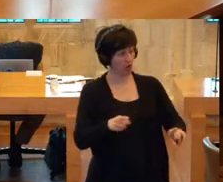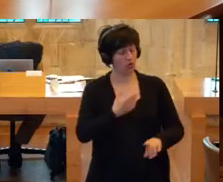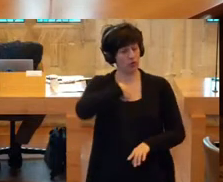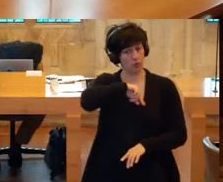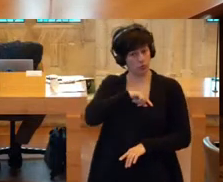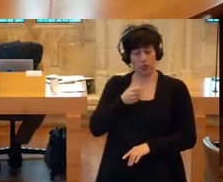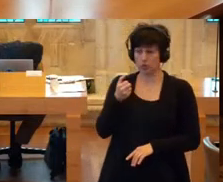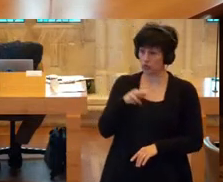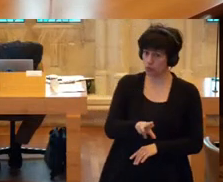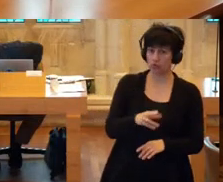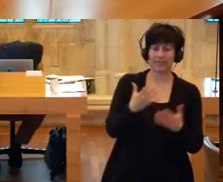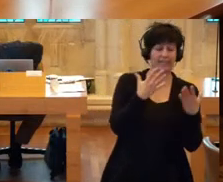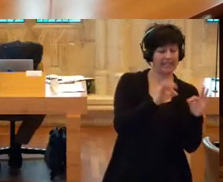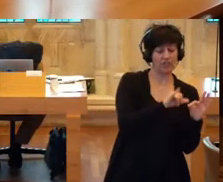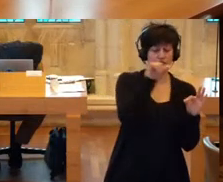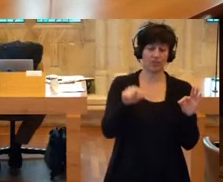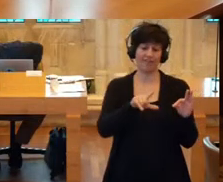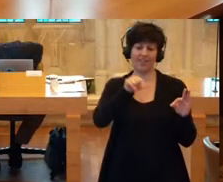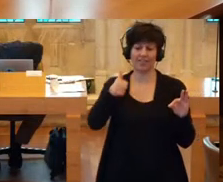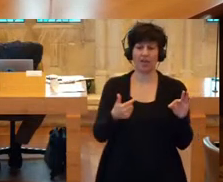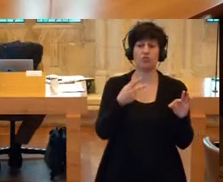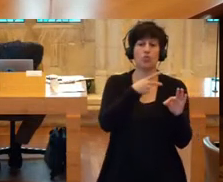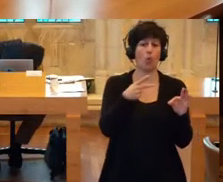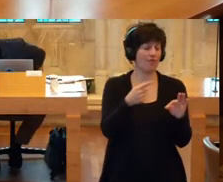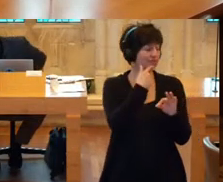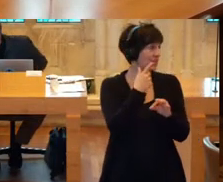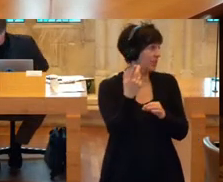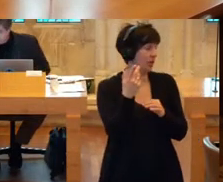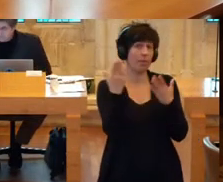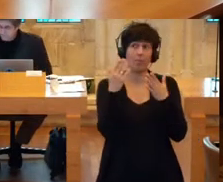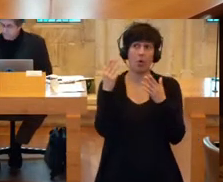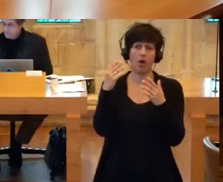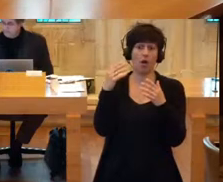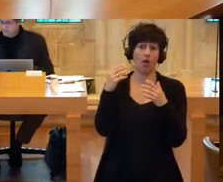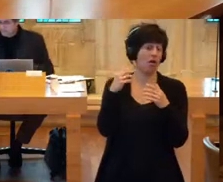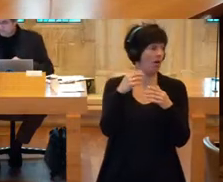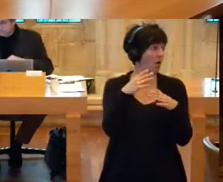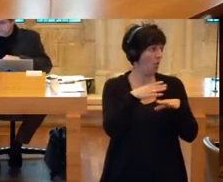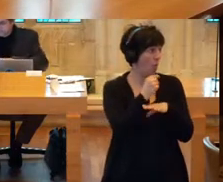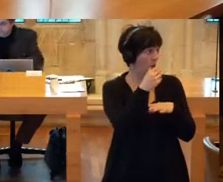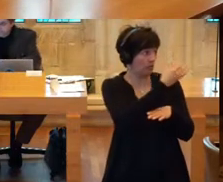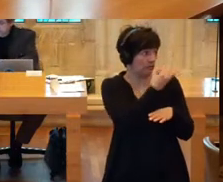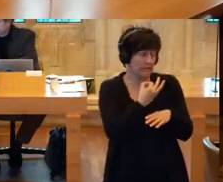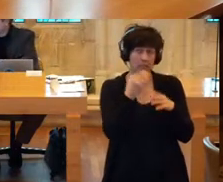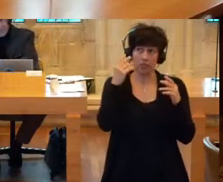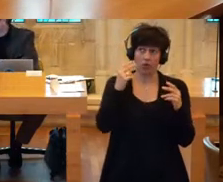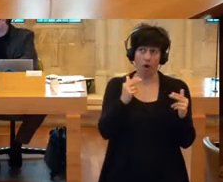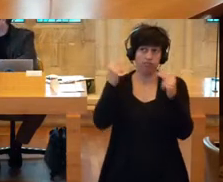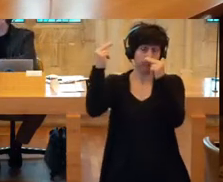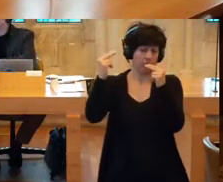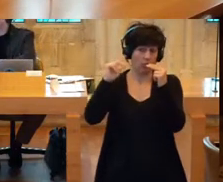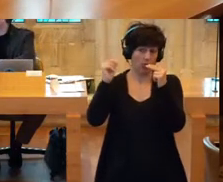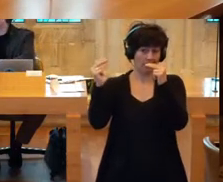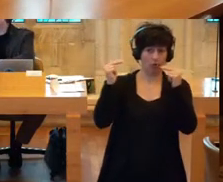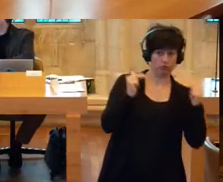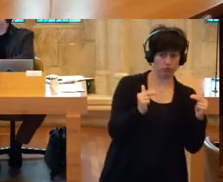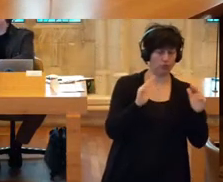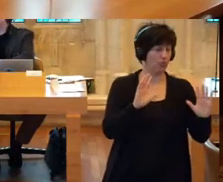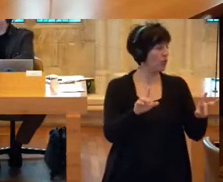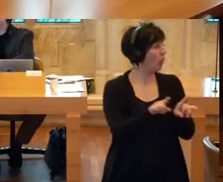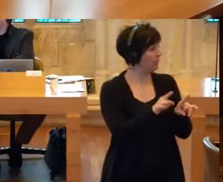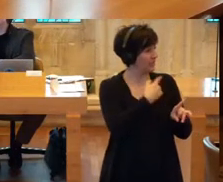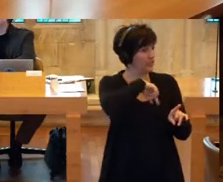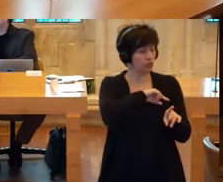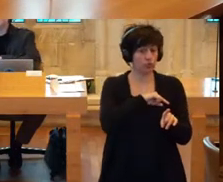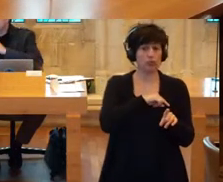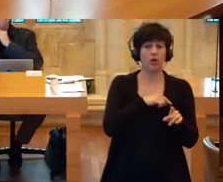seront entre 10 et 21 euros, donc on n'est pas tout à fait au niveau de ce que vous disiez. Et pour vous rassurer également, nous n'ignorons pas du tout